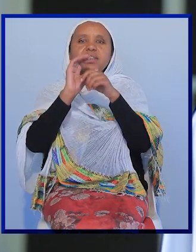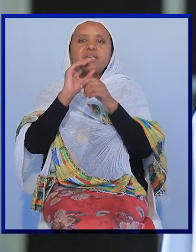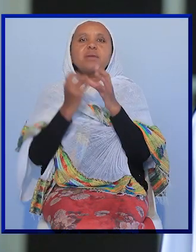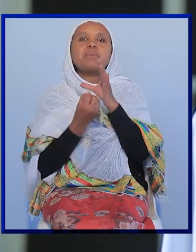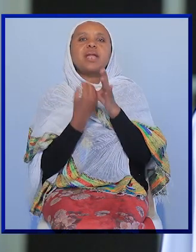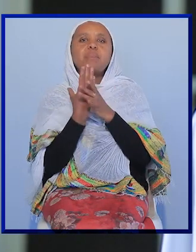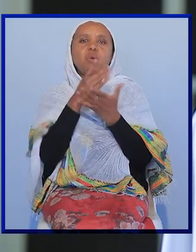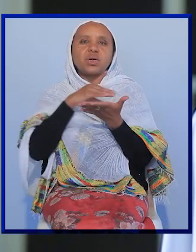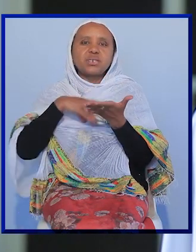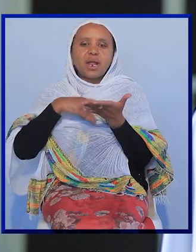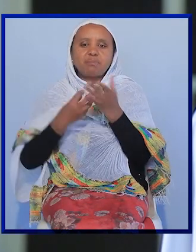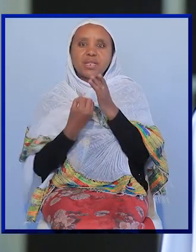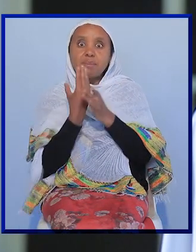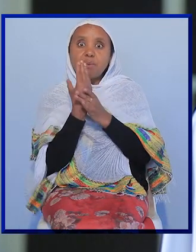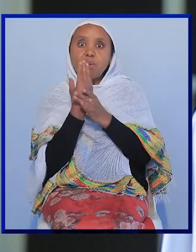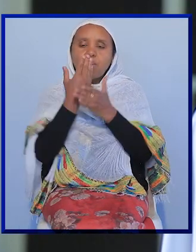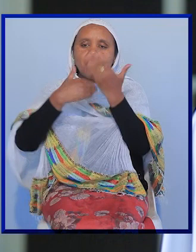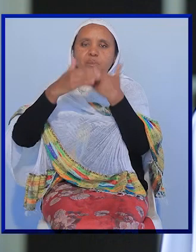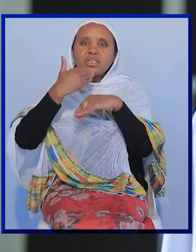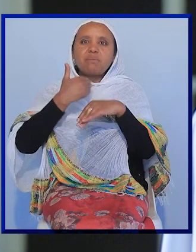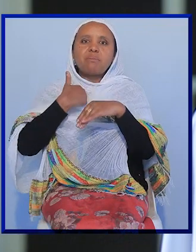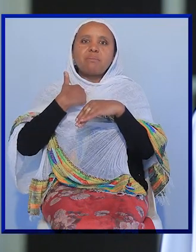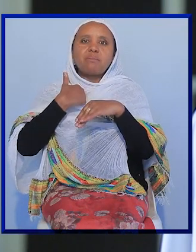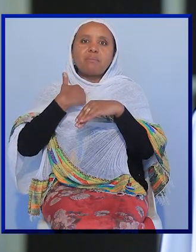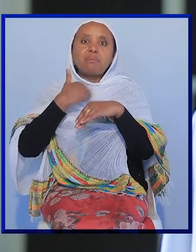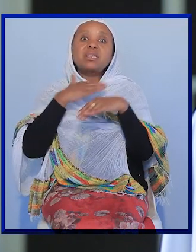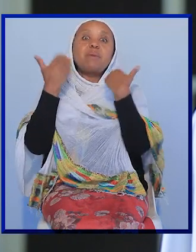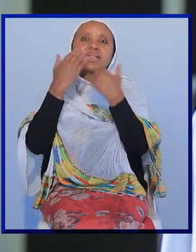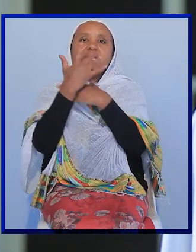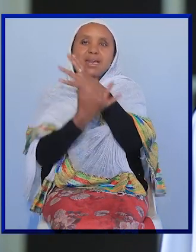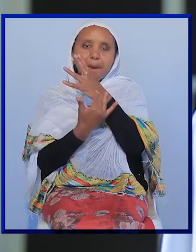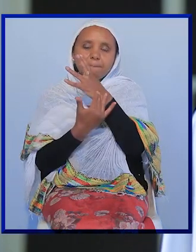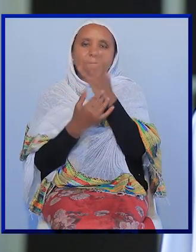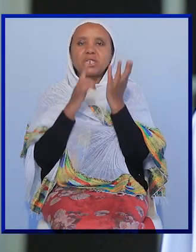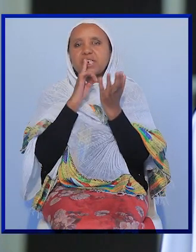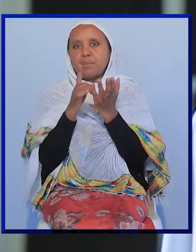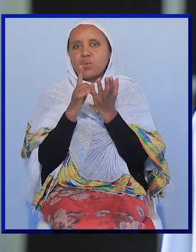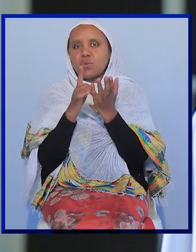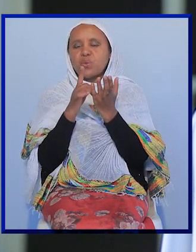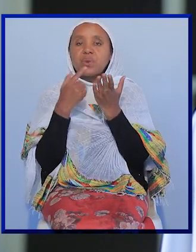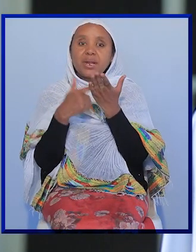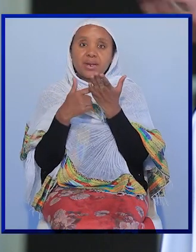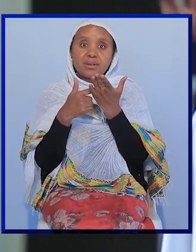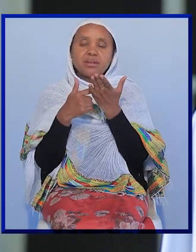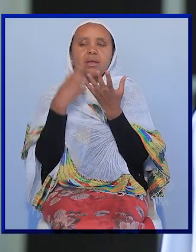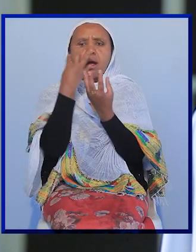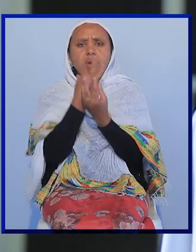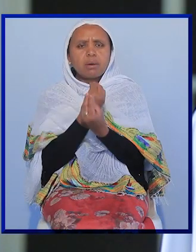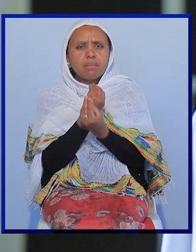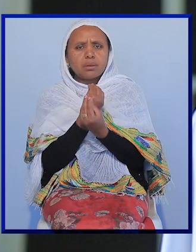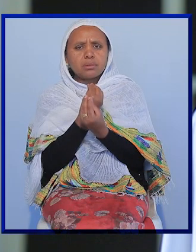የምታብበው ክርስትና የምታብበው በሰማዕታት ደም ላይ ነው ብለው ሊቃውንቱ እስኪናገሩ ድረስ እስኪቀኙ ድረስ